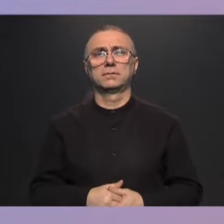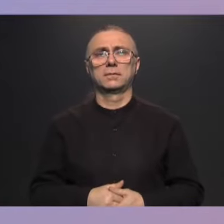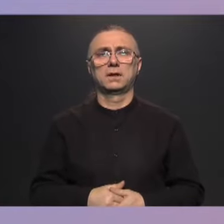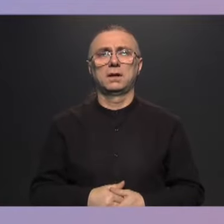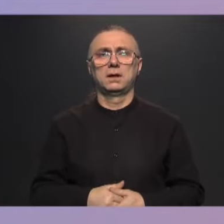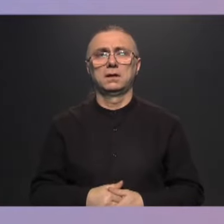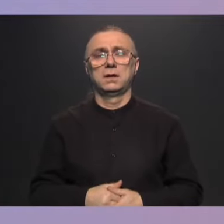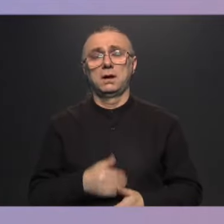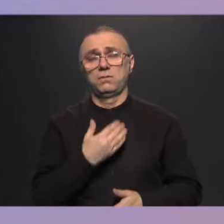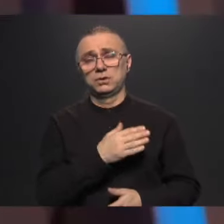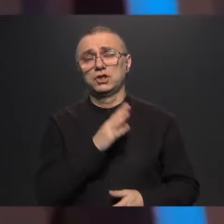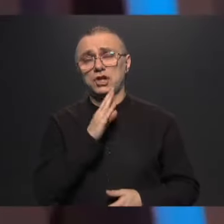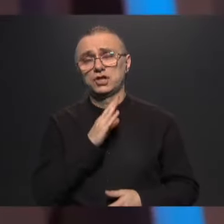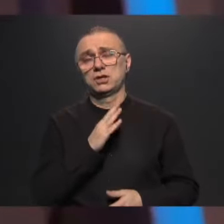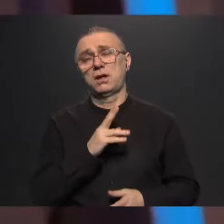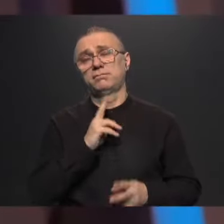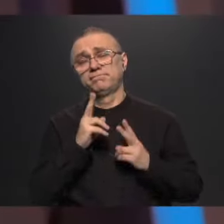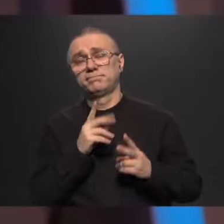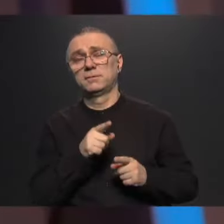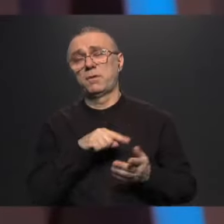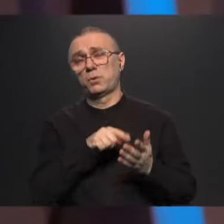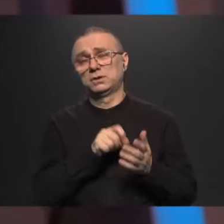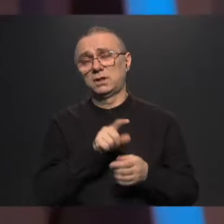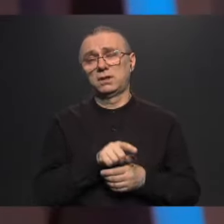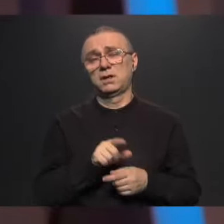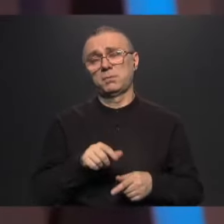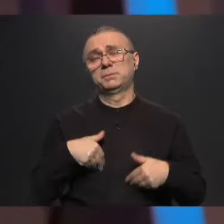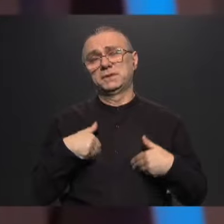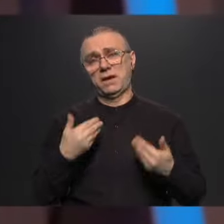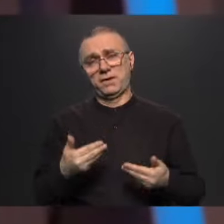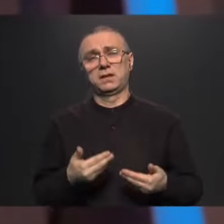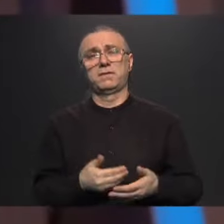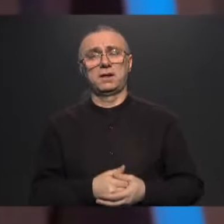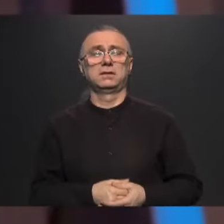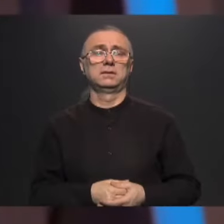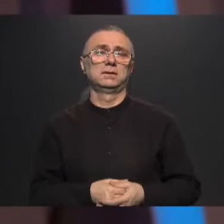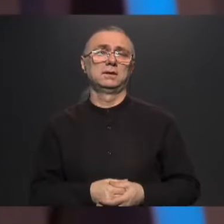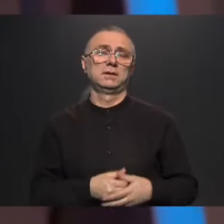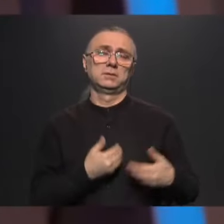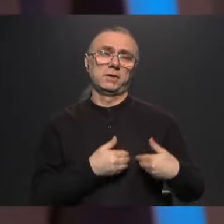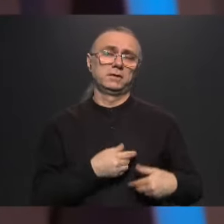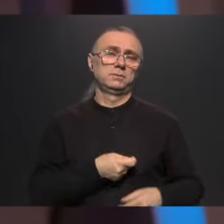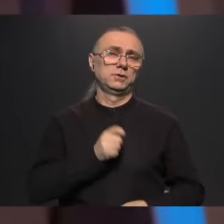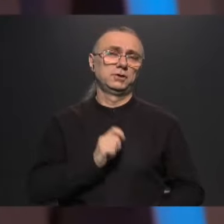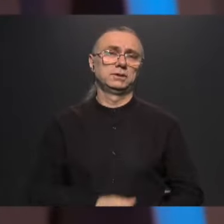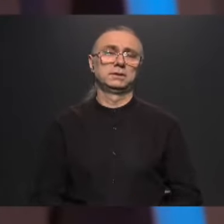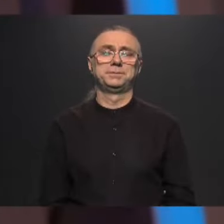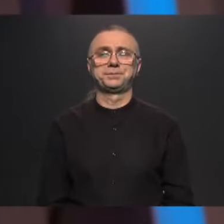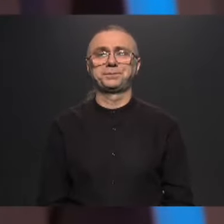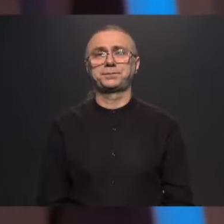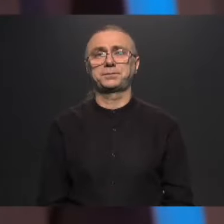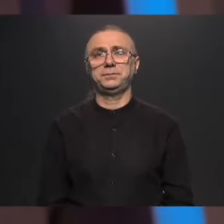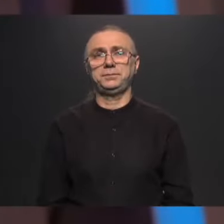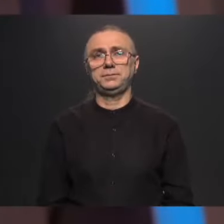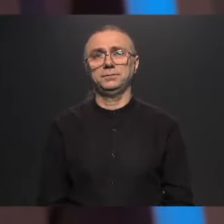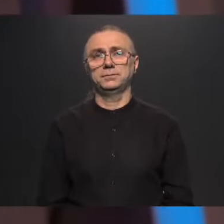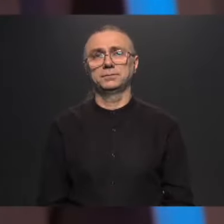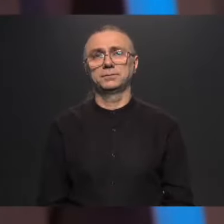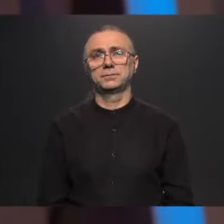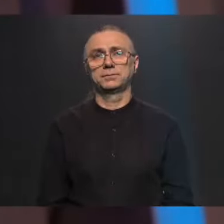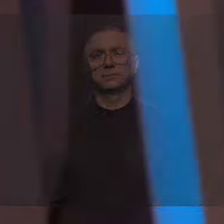то, что я посоветовал, обязательно. Благодарю вас. А мы сейчас прервемся на короткую паузу. Не переключайтесь, мы продолжим через несколько